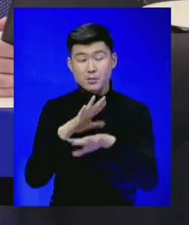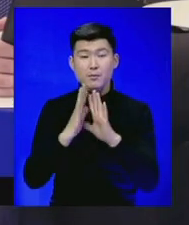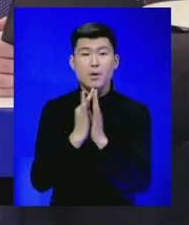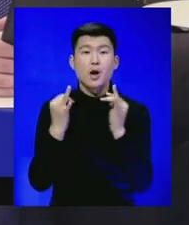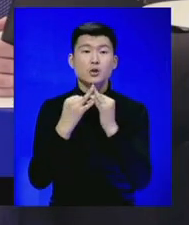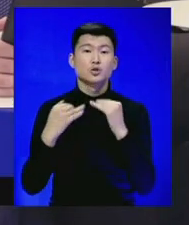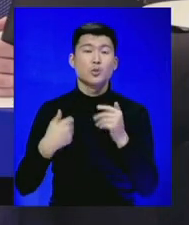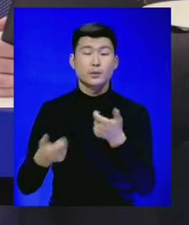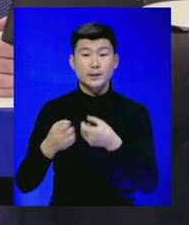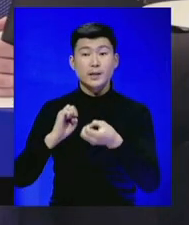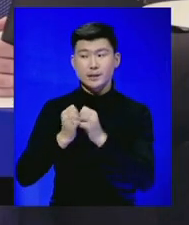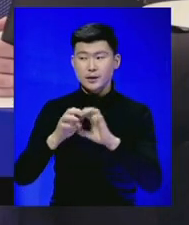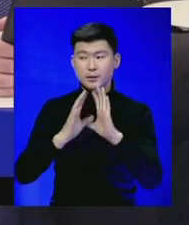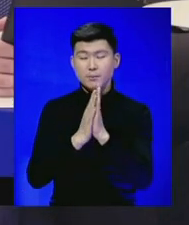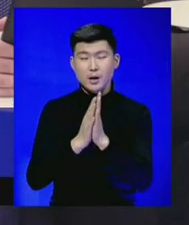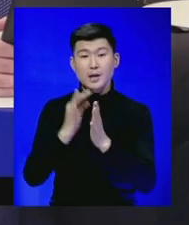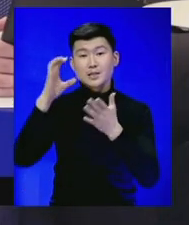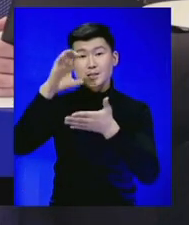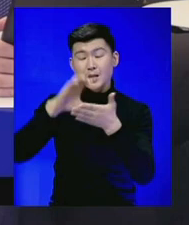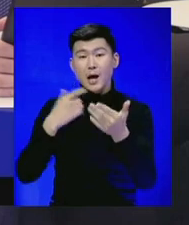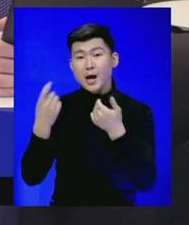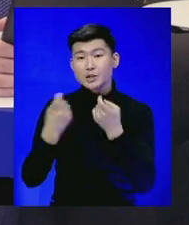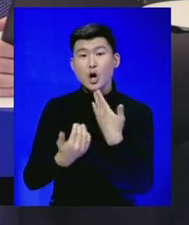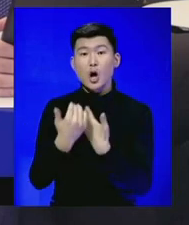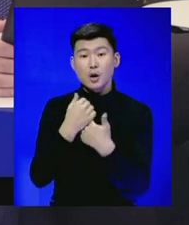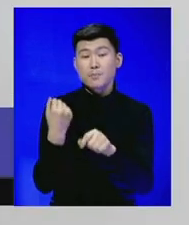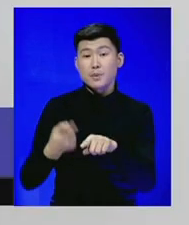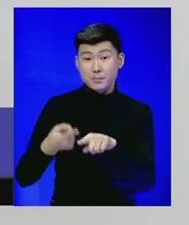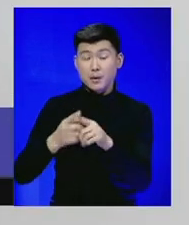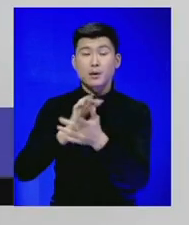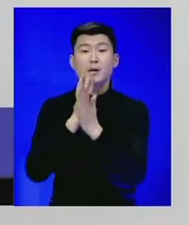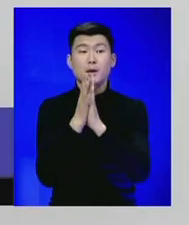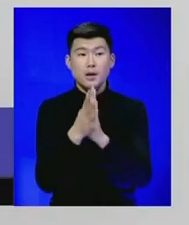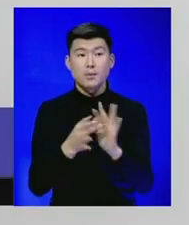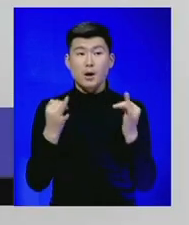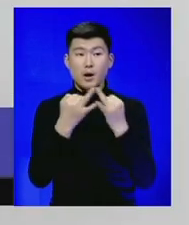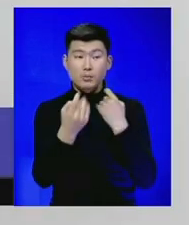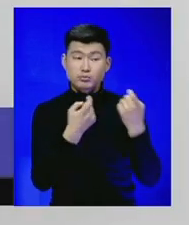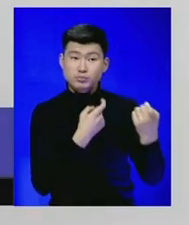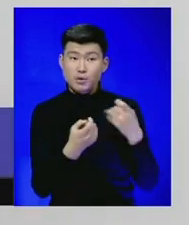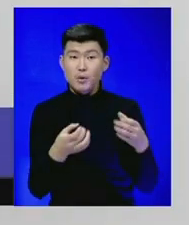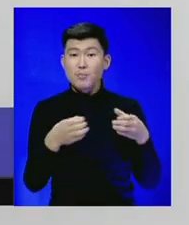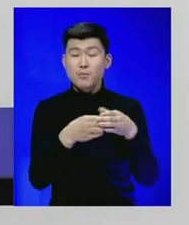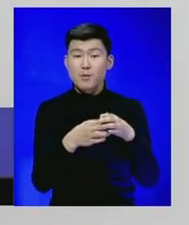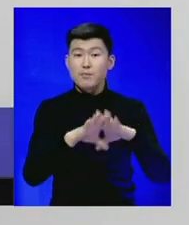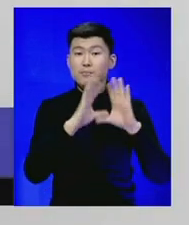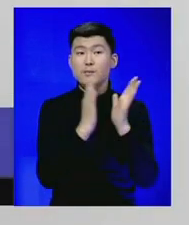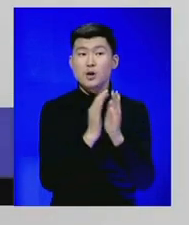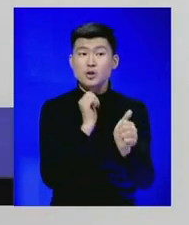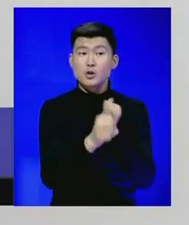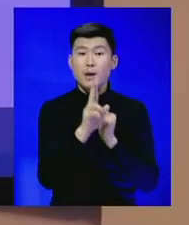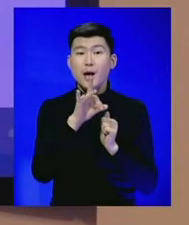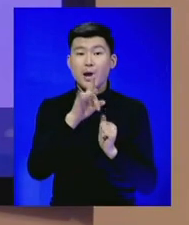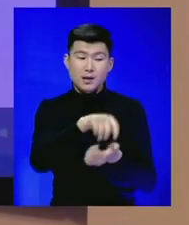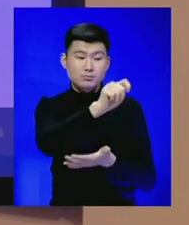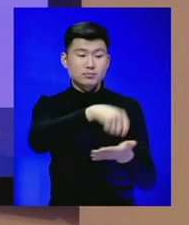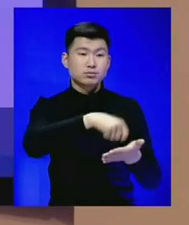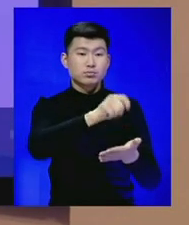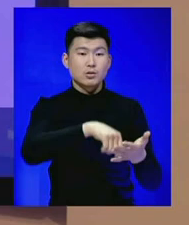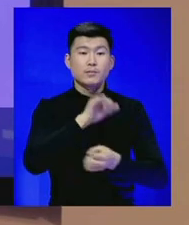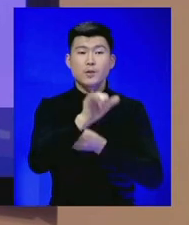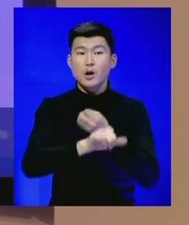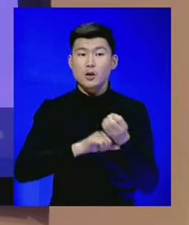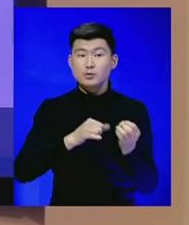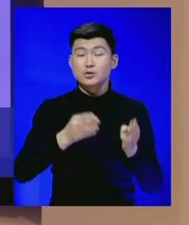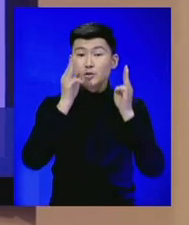цахим худалдаа хийх санхүүгийн харилцаанд орох тохиолдол ихссэн. За, гэсэн хэдий ч цахим худалдааны гүйлгээний ихэнх нь төлбөрийн картаар хийгддэг. Олон улсын